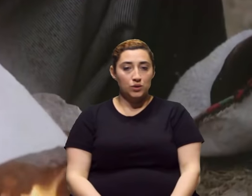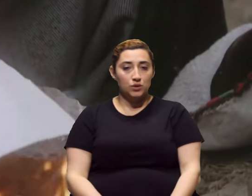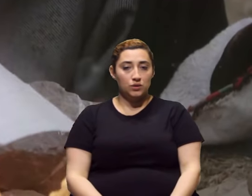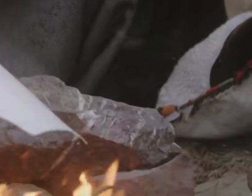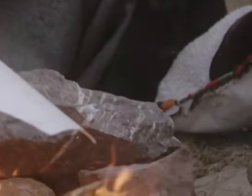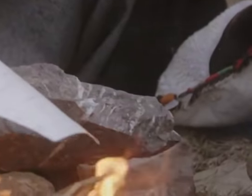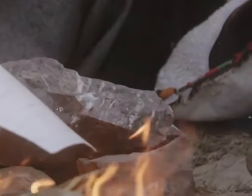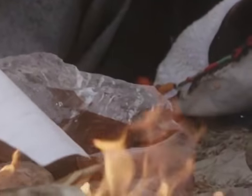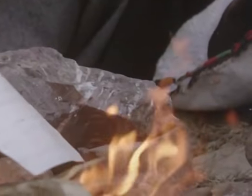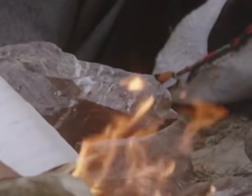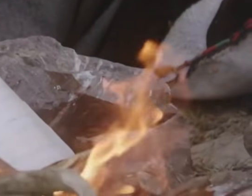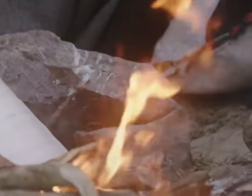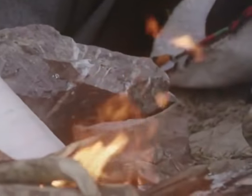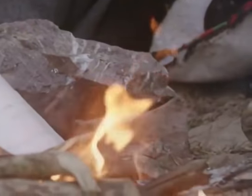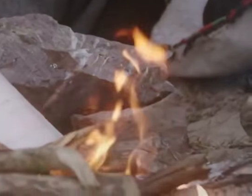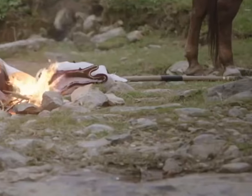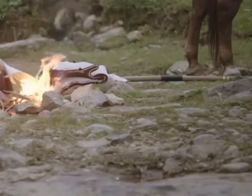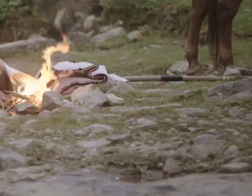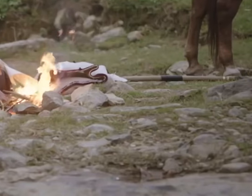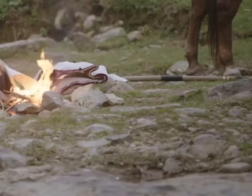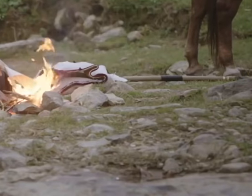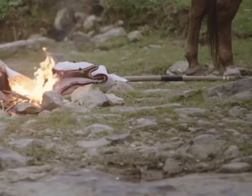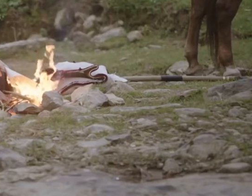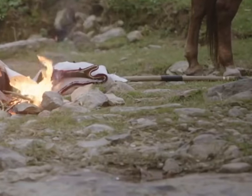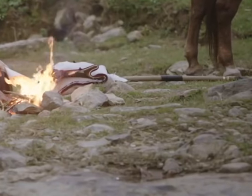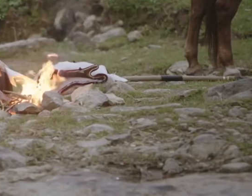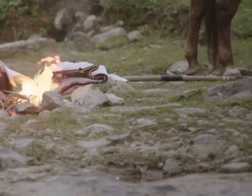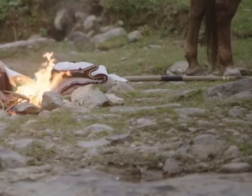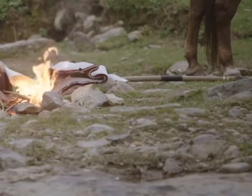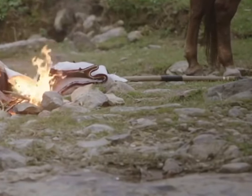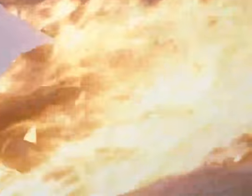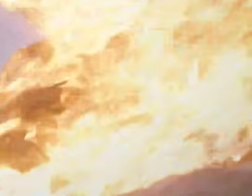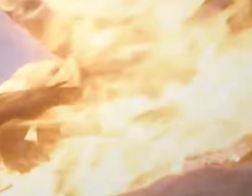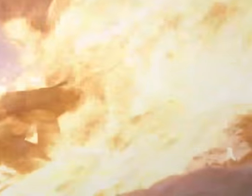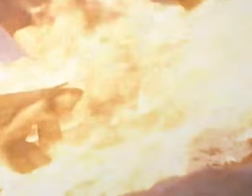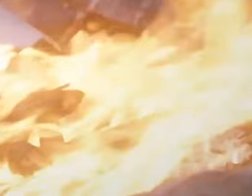Kasım bir mektubu kıyıdaki taşların arasında yanan ateşte tutuşturdu.